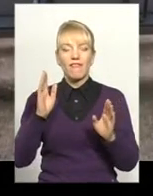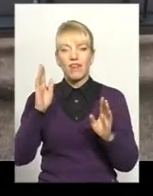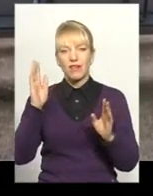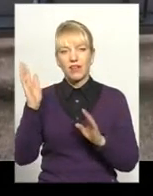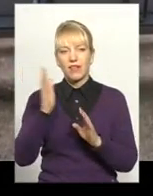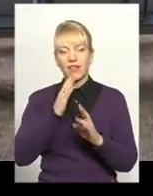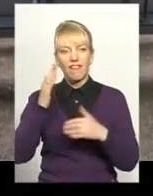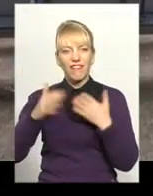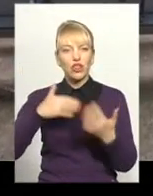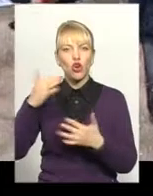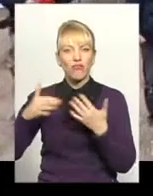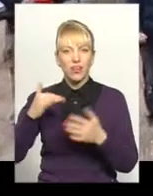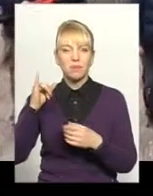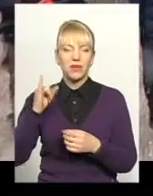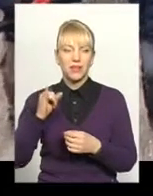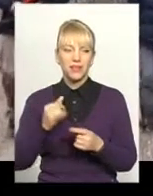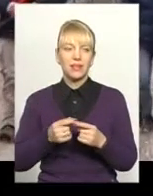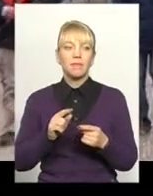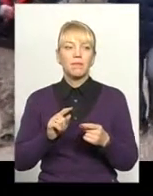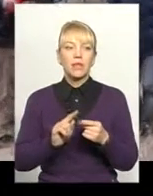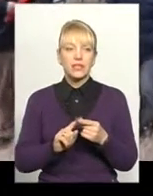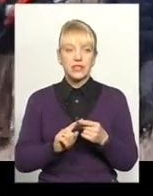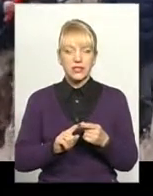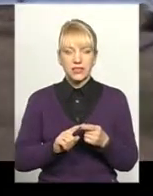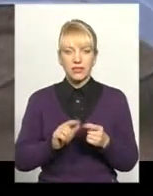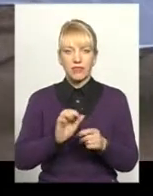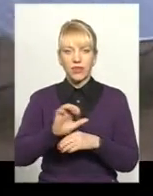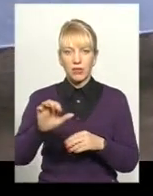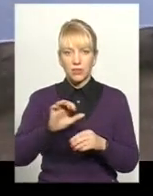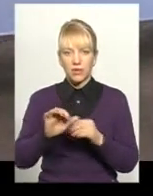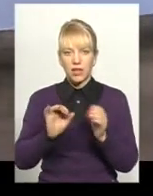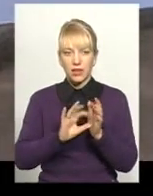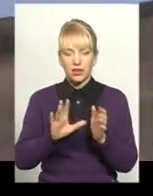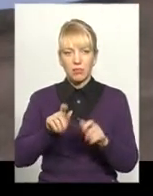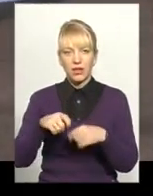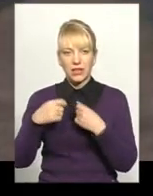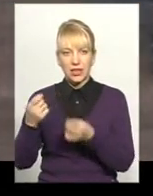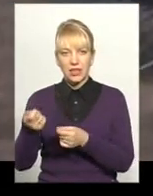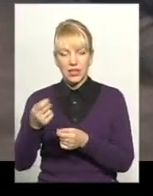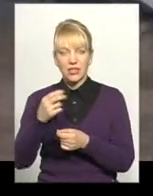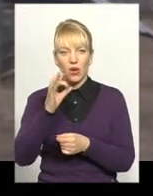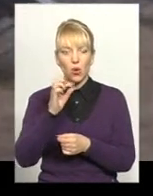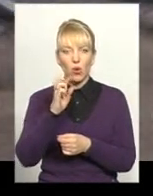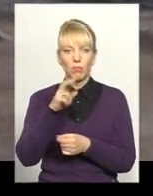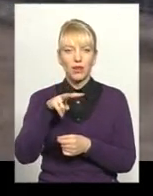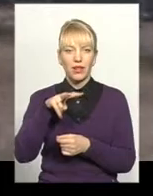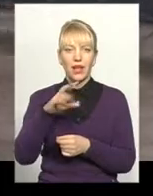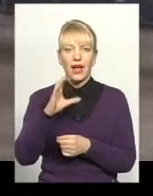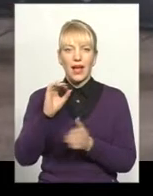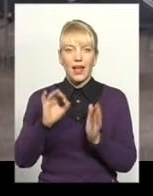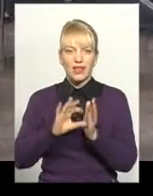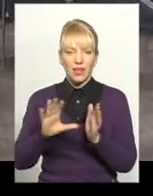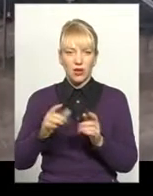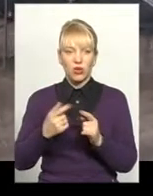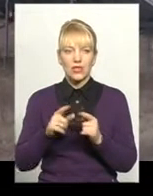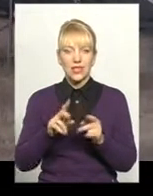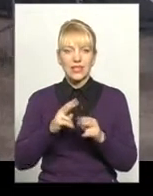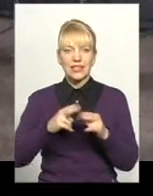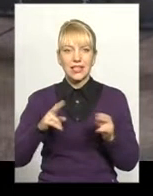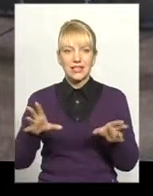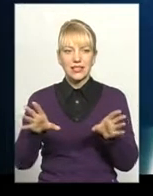Вироблена сонячна електроенергія подається в основну лінію електропередач «Обленерго». Ця станція – спільний чесько-український проект, точніше,